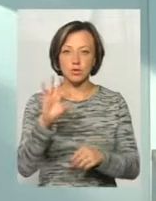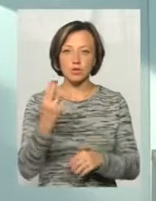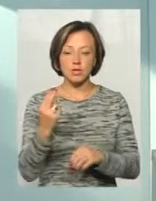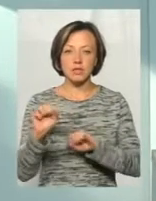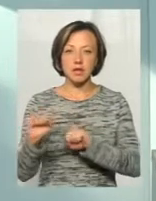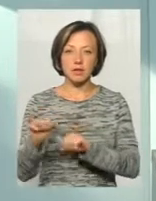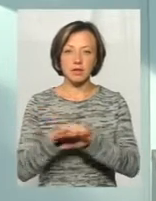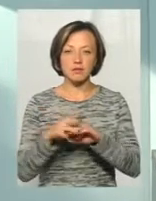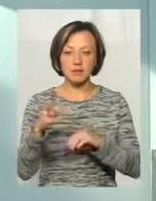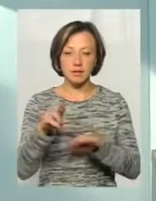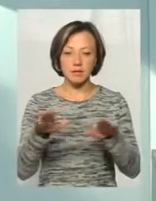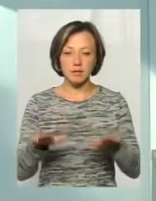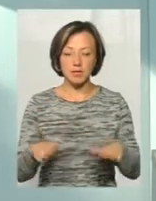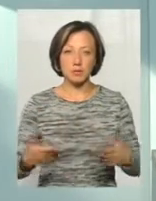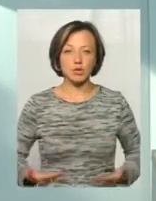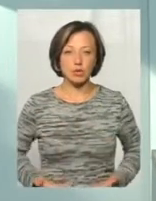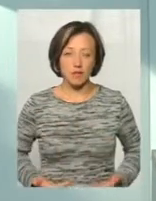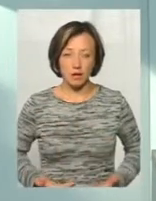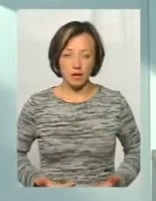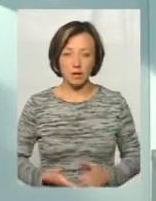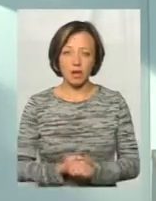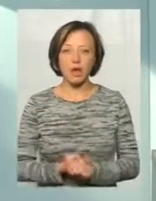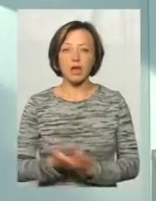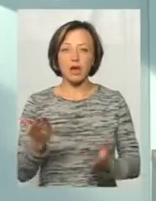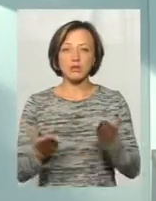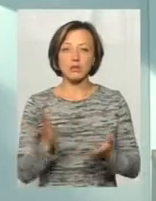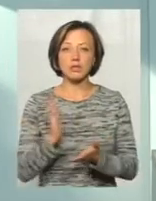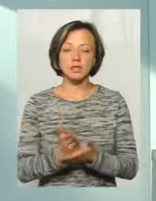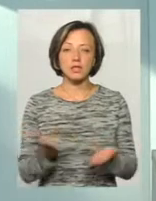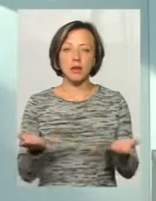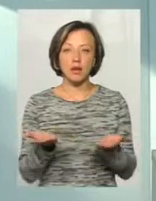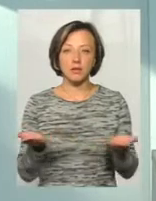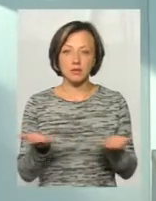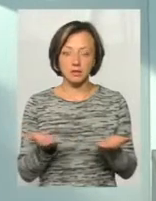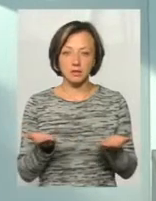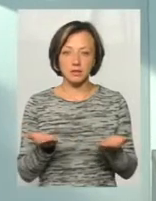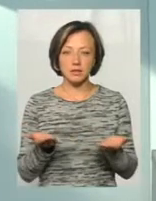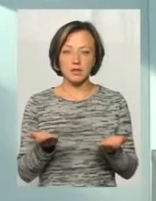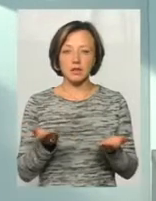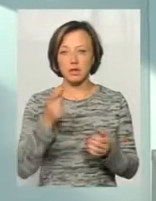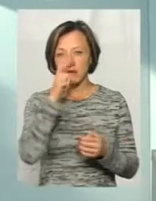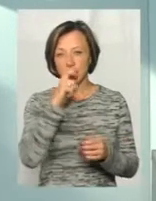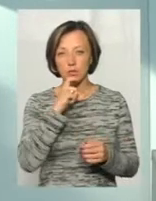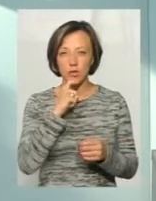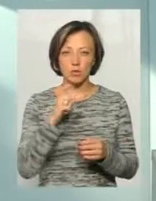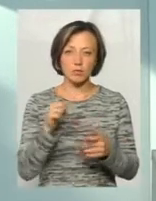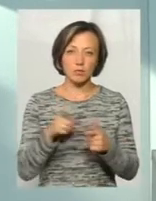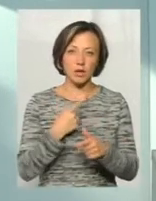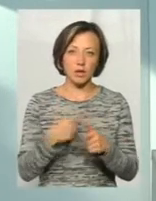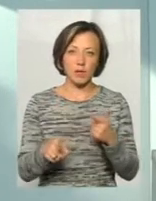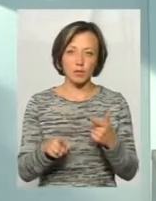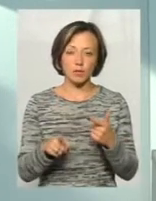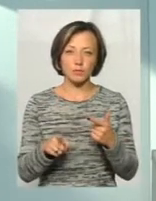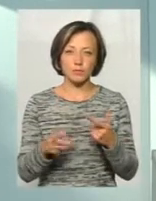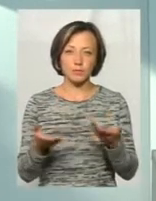соціального захисту населення за місцем проживання. От, якщо є якісь, скажімо так, непорозуміння або